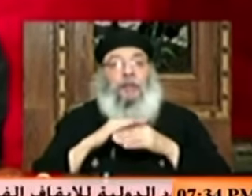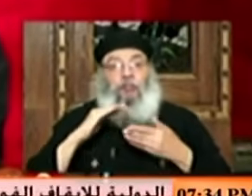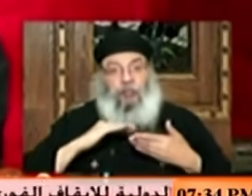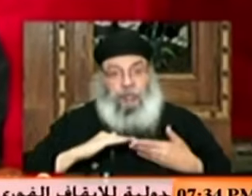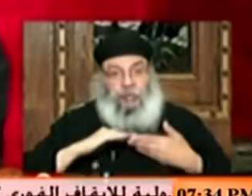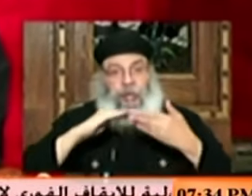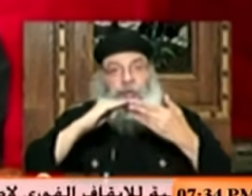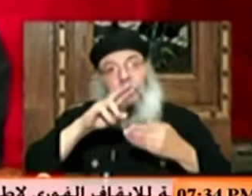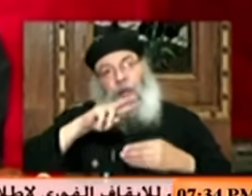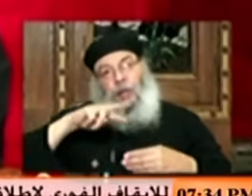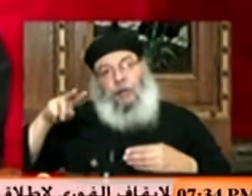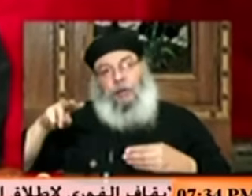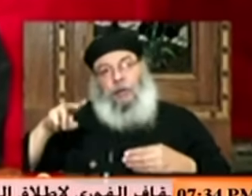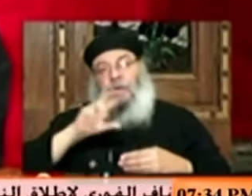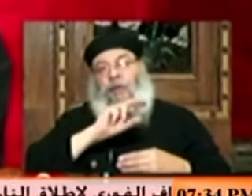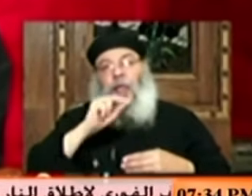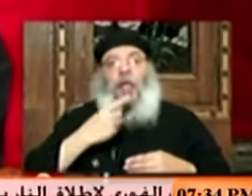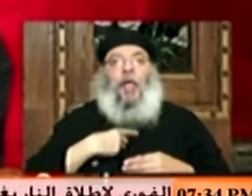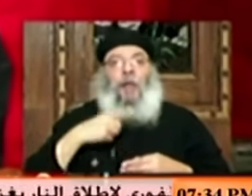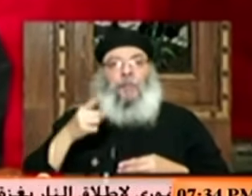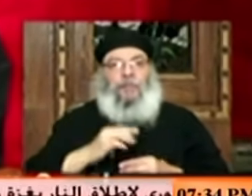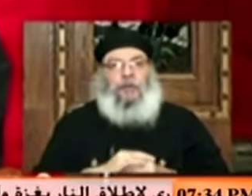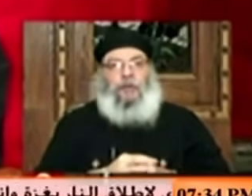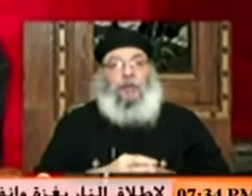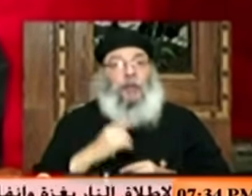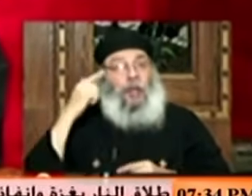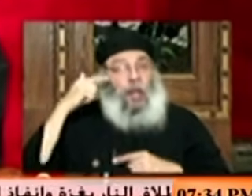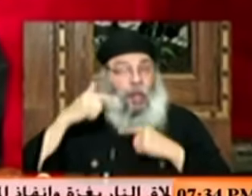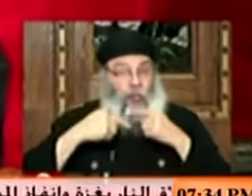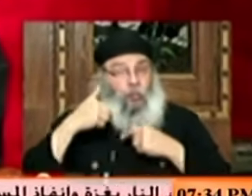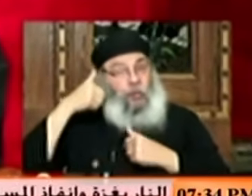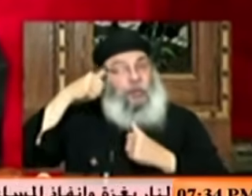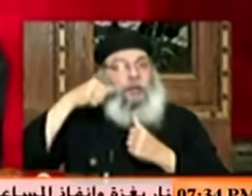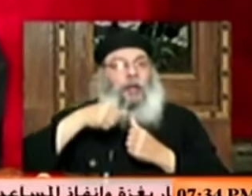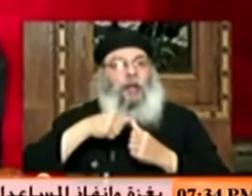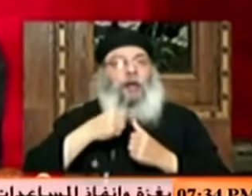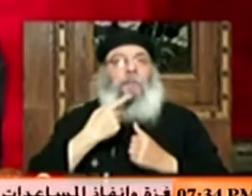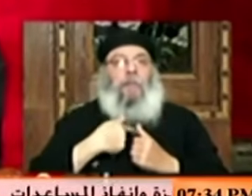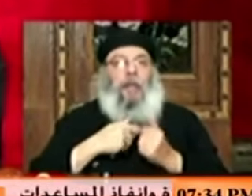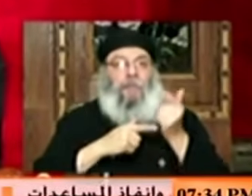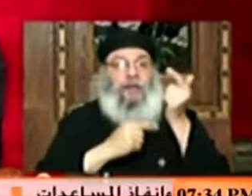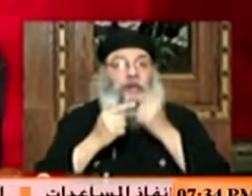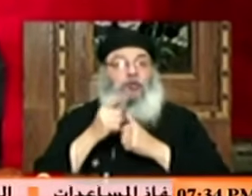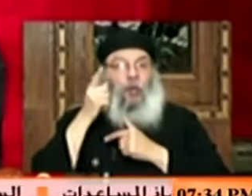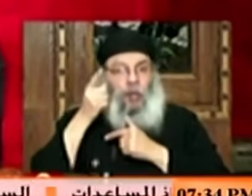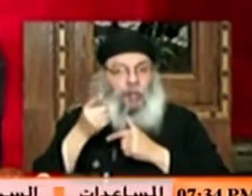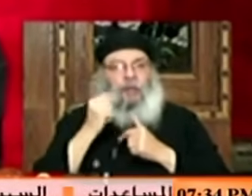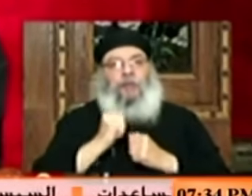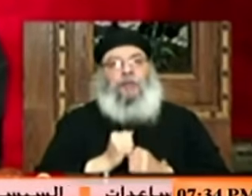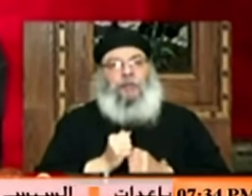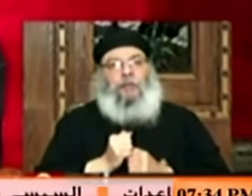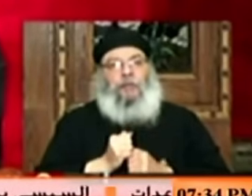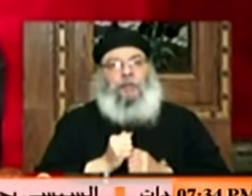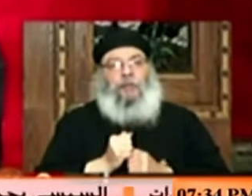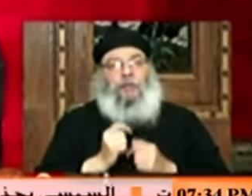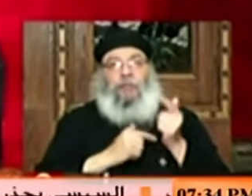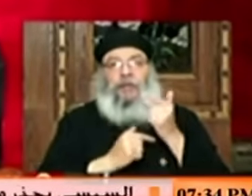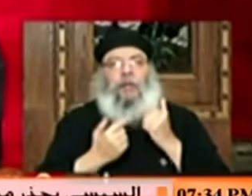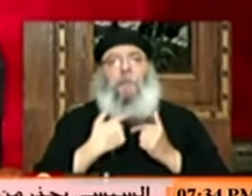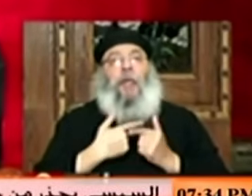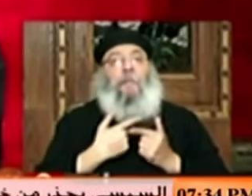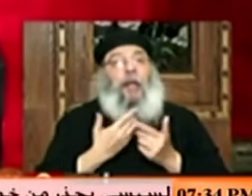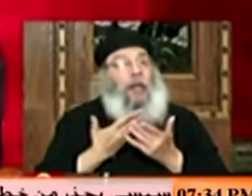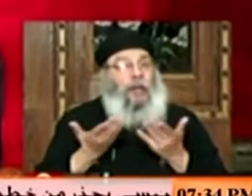بحب كما احببتك دايما تذكر محبه المسيح ليك المسيح بيحبك قد